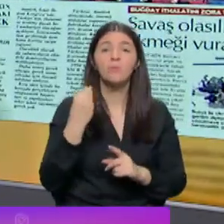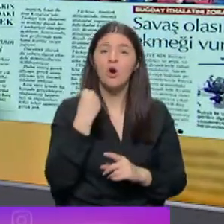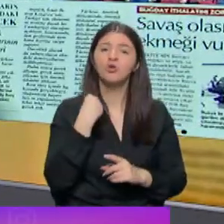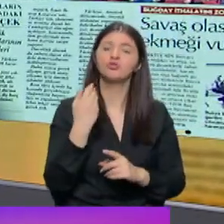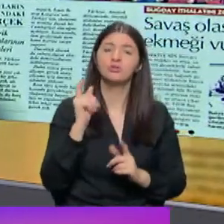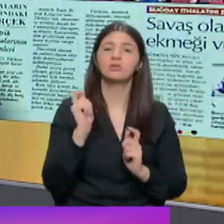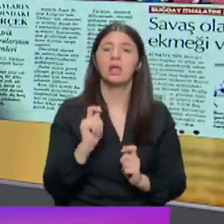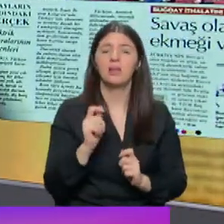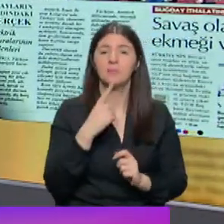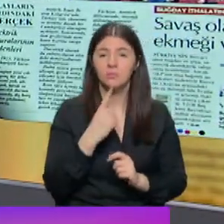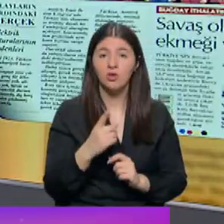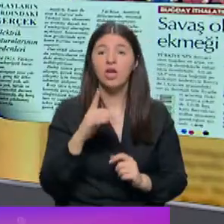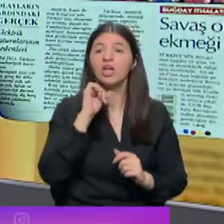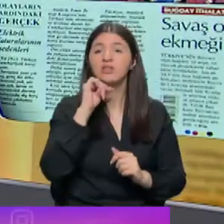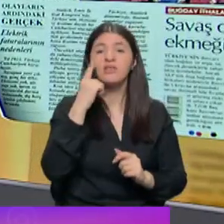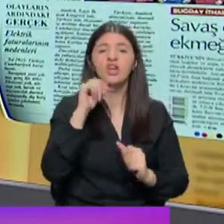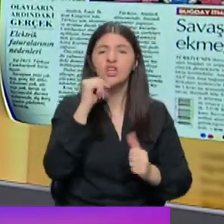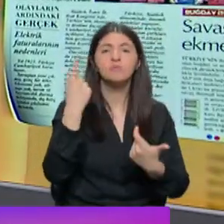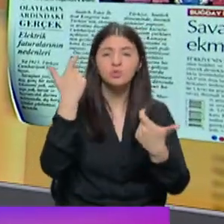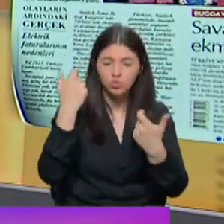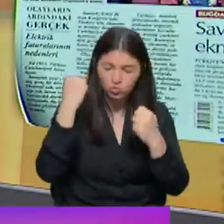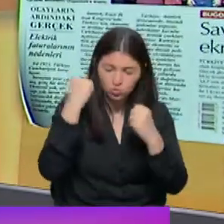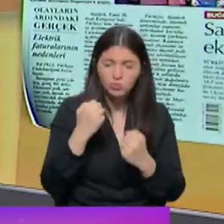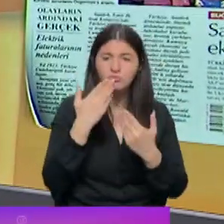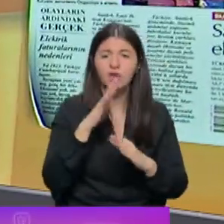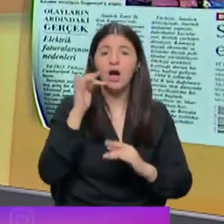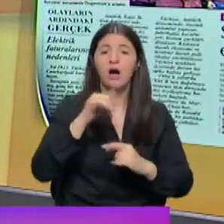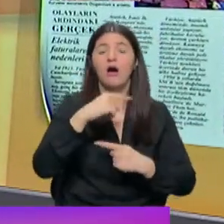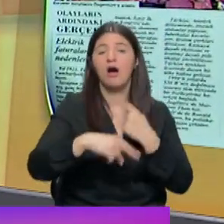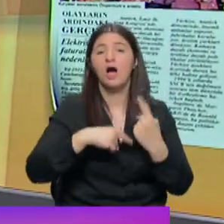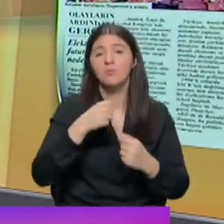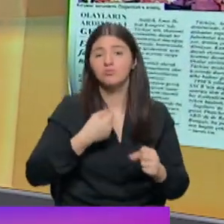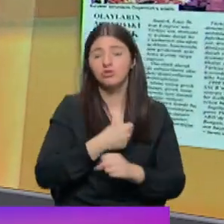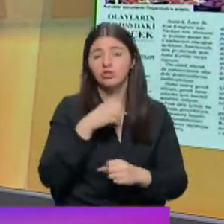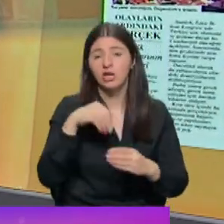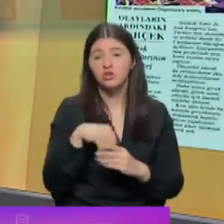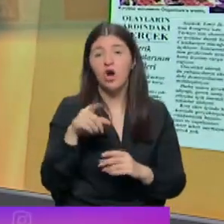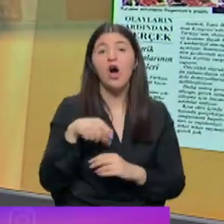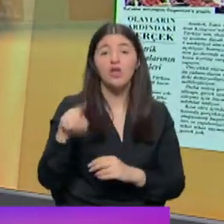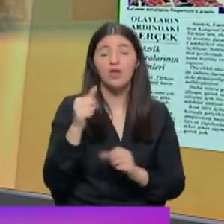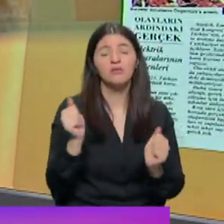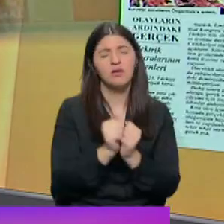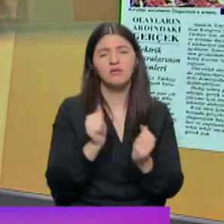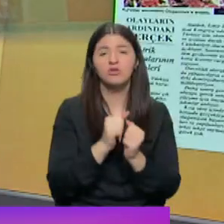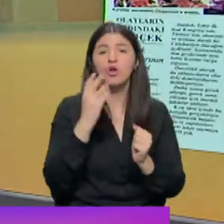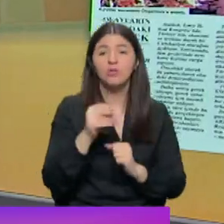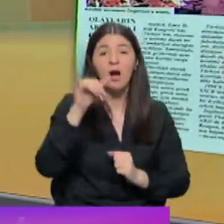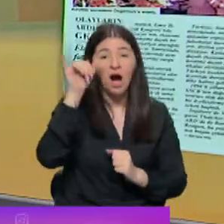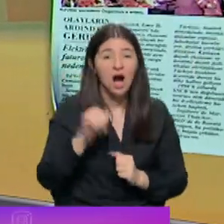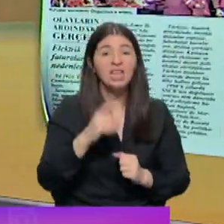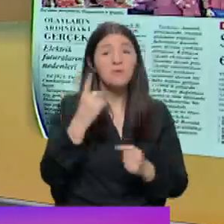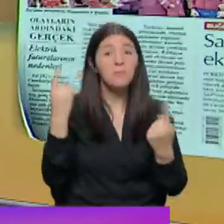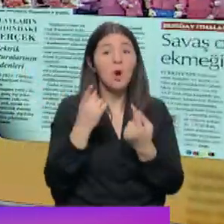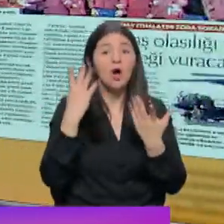boşanalım diyoruz devlet hiçbir yükümüz yoktur diyor Hak arama mücadelesinde onların yanında olalım haklı